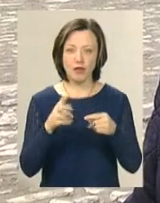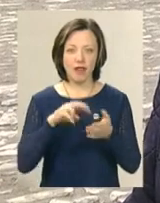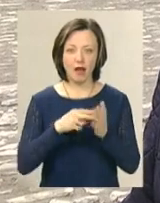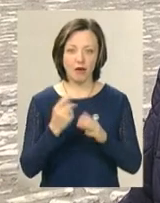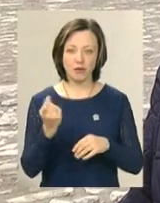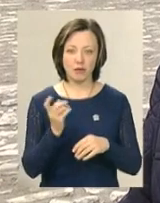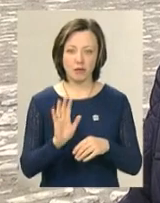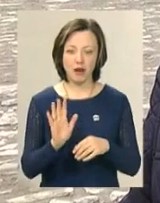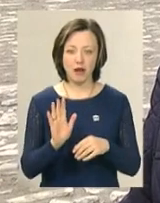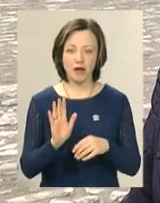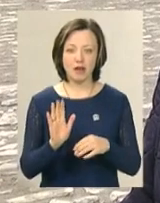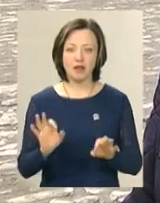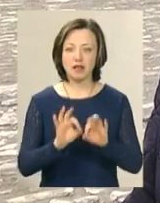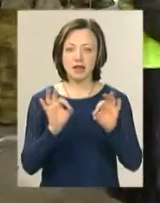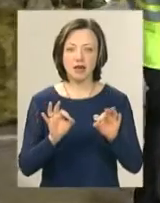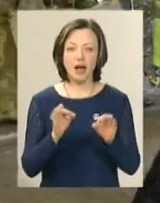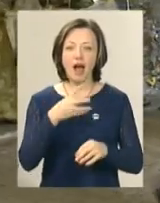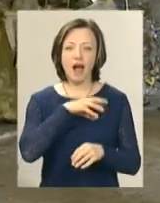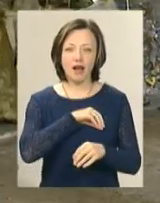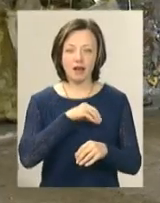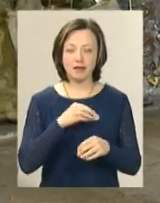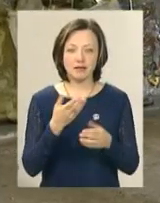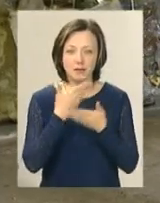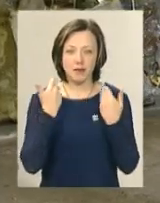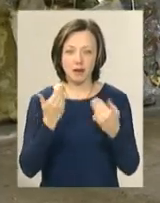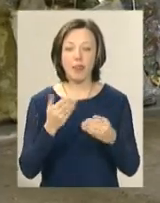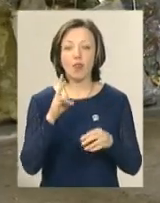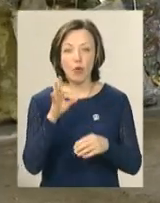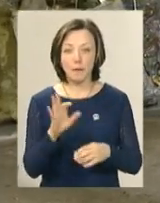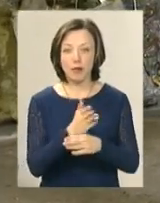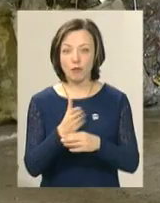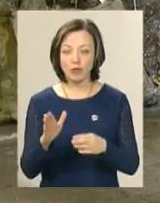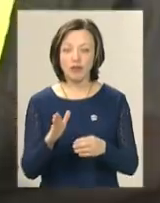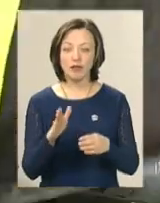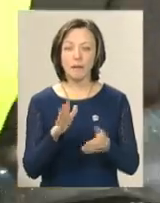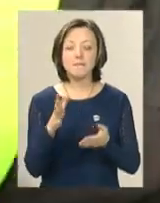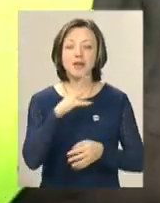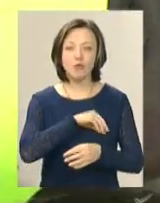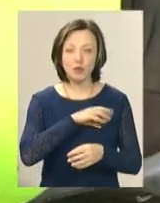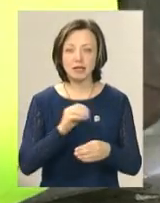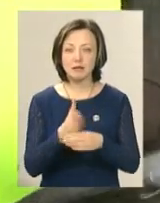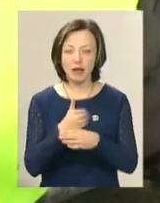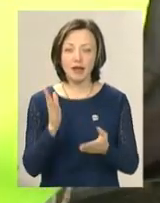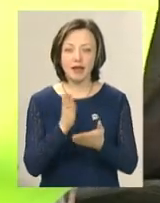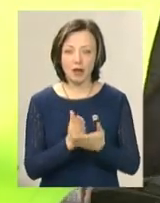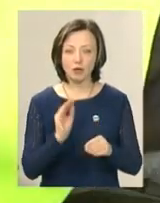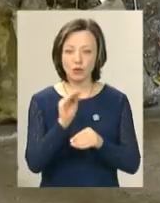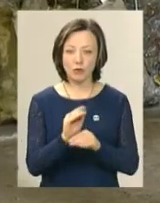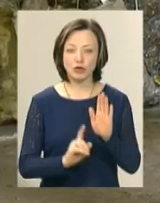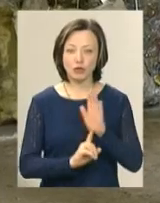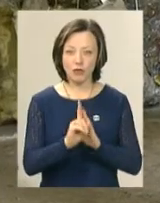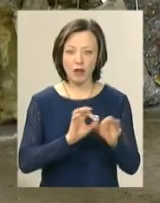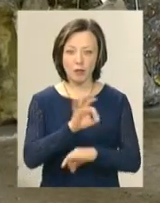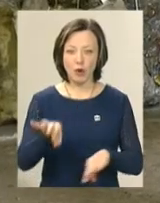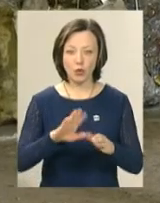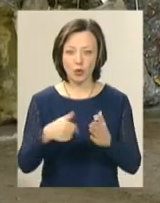поки що, а ніякого прибутку. Та прибутки відсортування є, каже працівник спецкомунтранса Михайло Власов. І додає, від започаткування